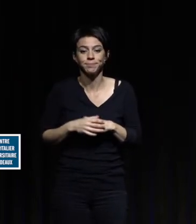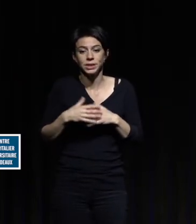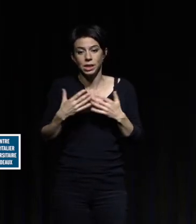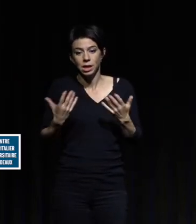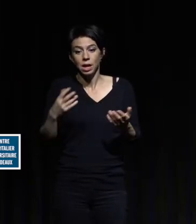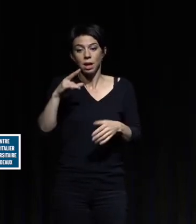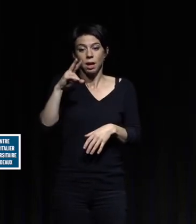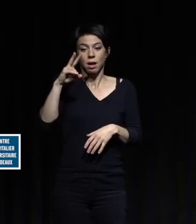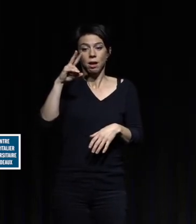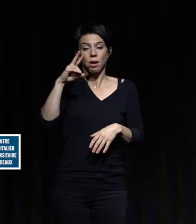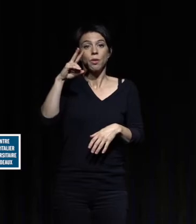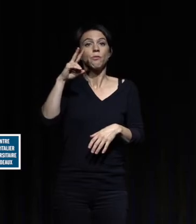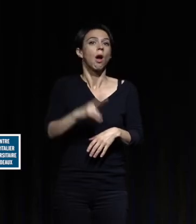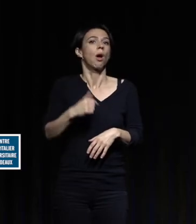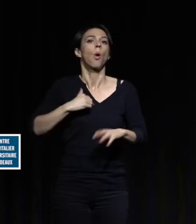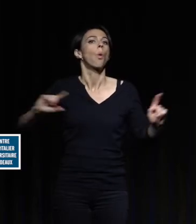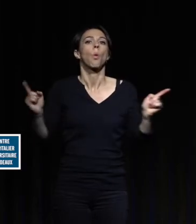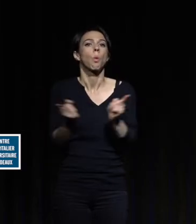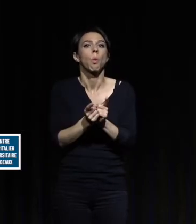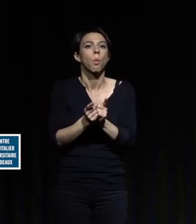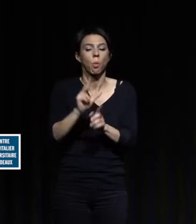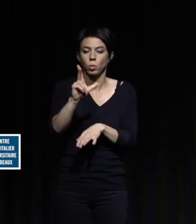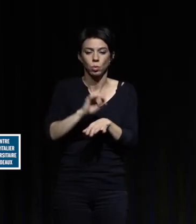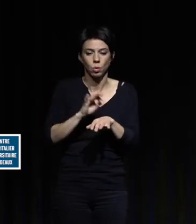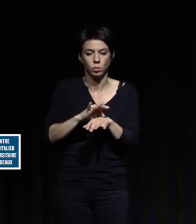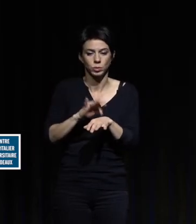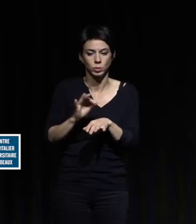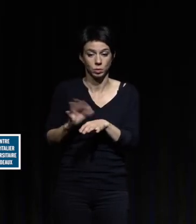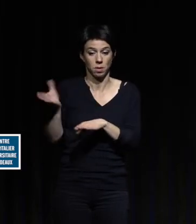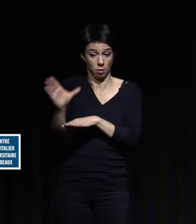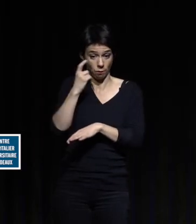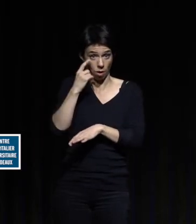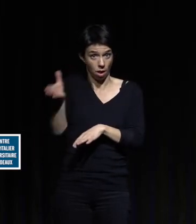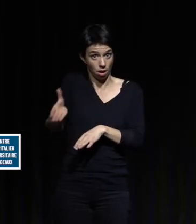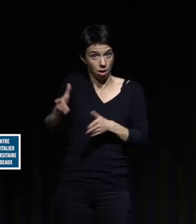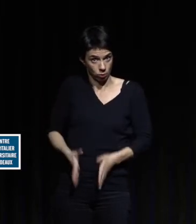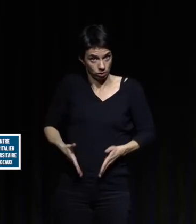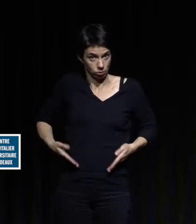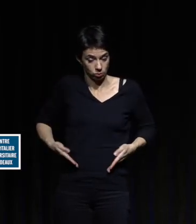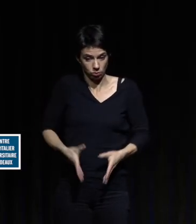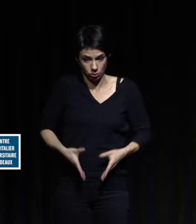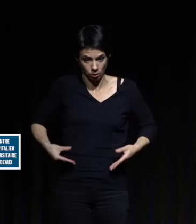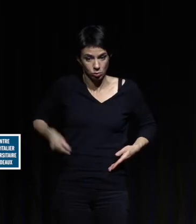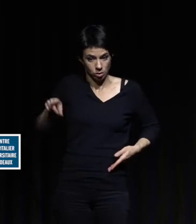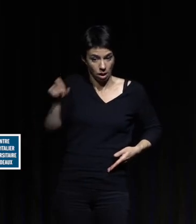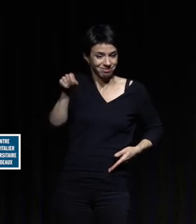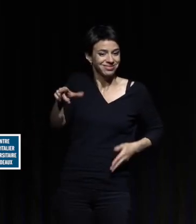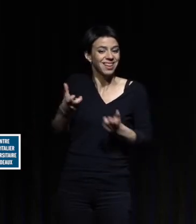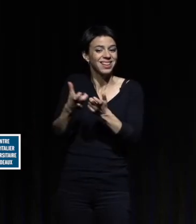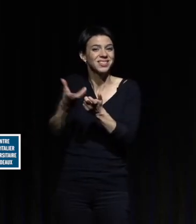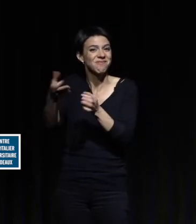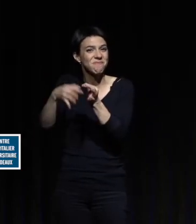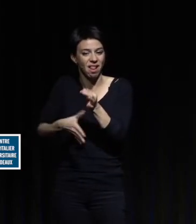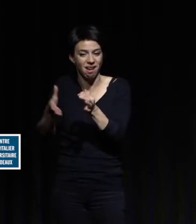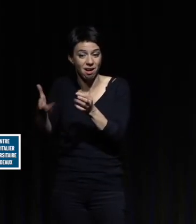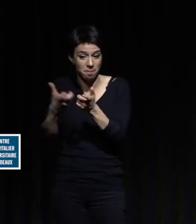très intéressant. On va passer 3 minutes. J'espère que vous voyez, par exemple, ici, j'ai l'utérus. Et vous voyez, dans ce bilan-là, quand on parle d'endométriose,